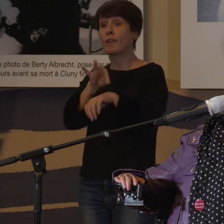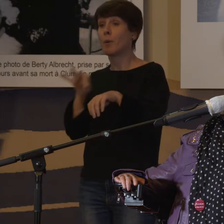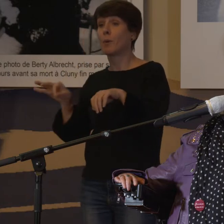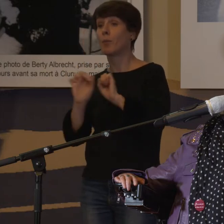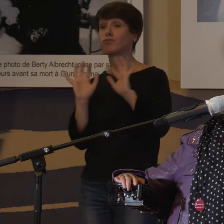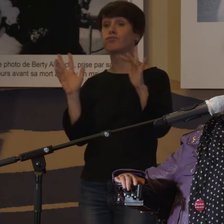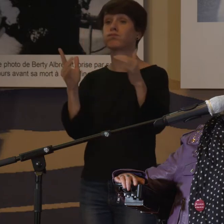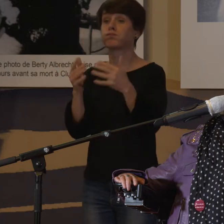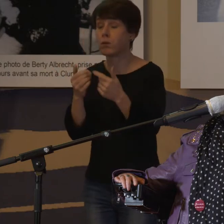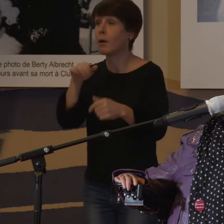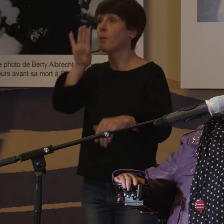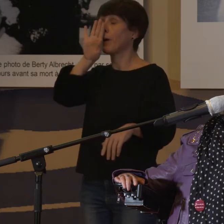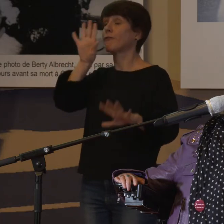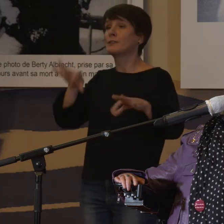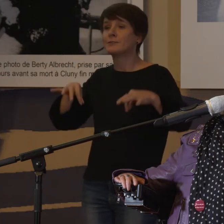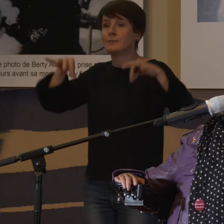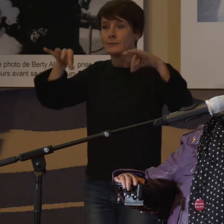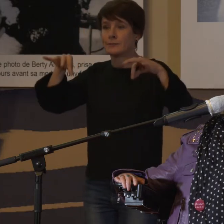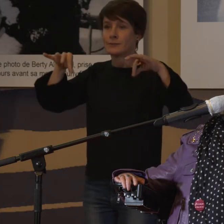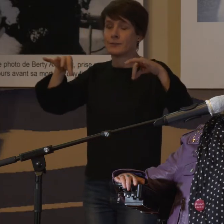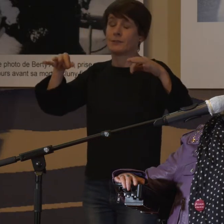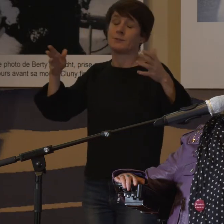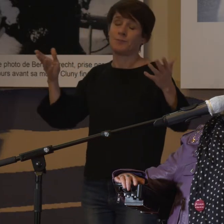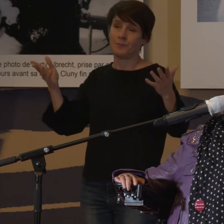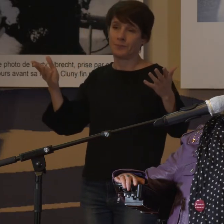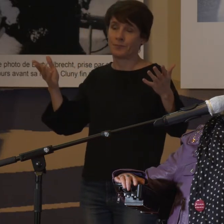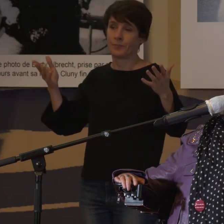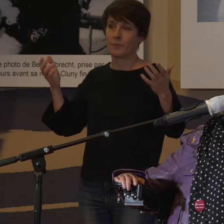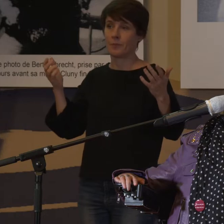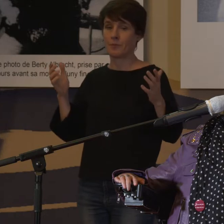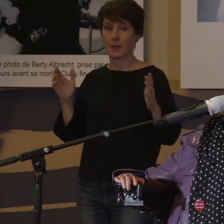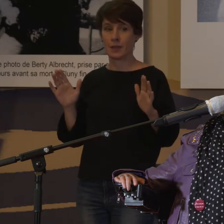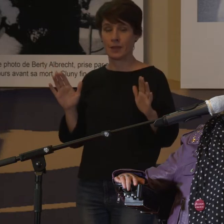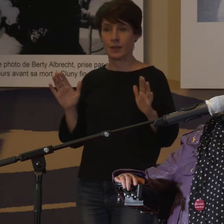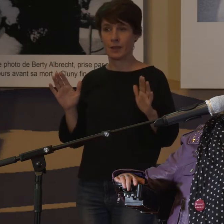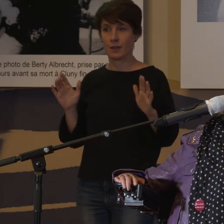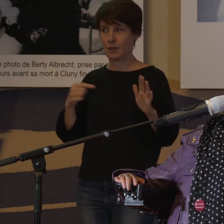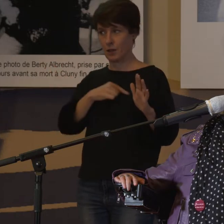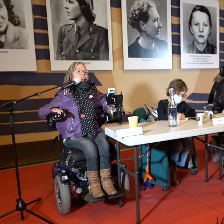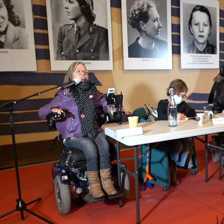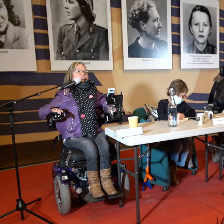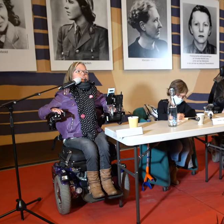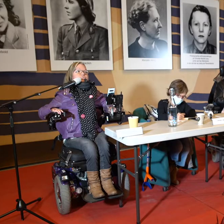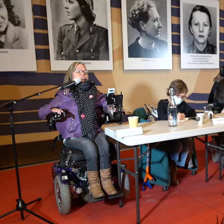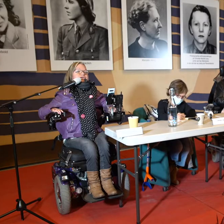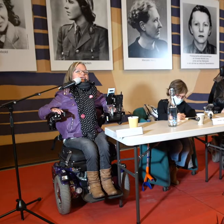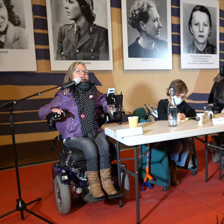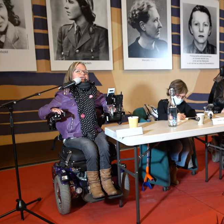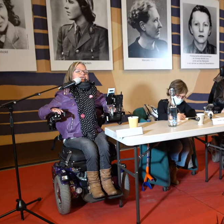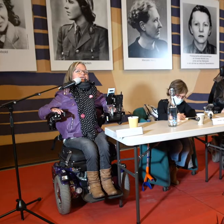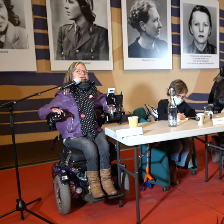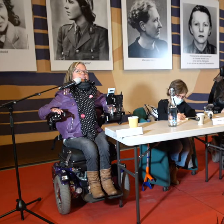été un peu compliqué. Mais nous existons toujours. Nous avons réussi, au